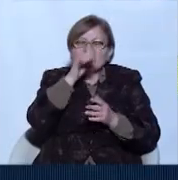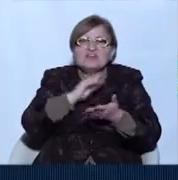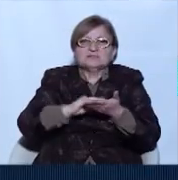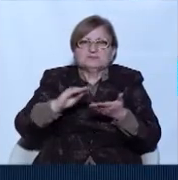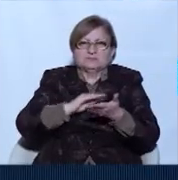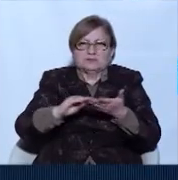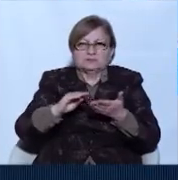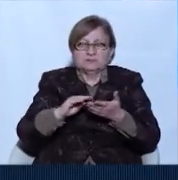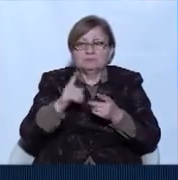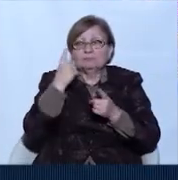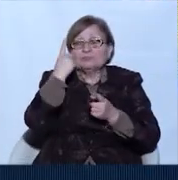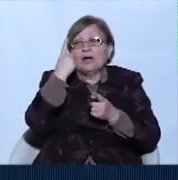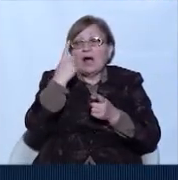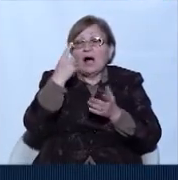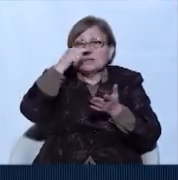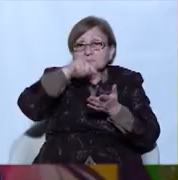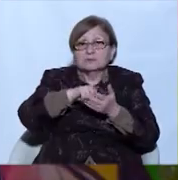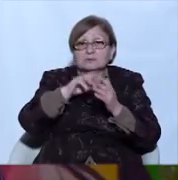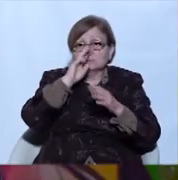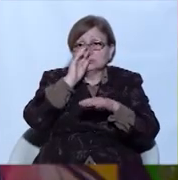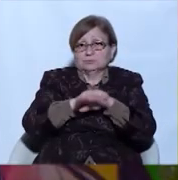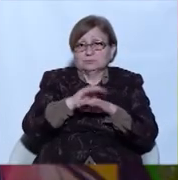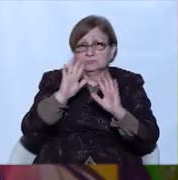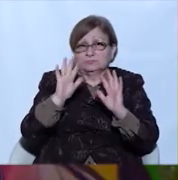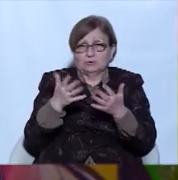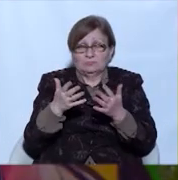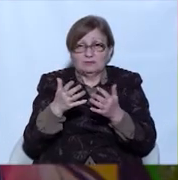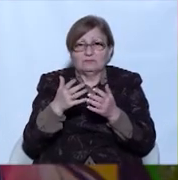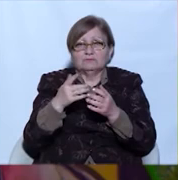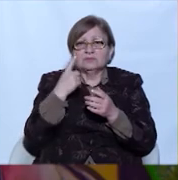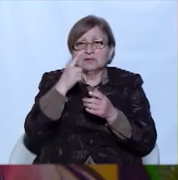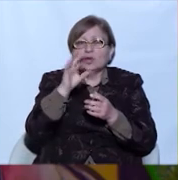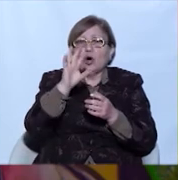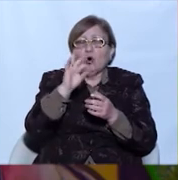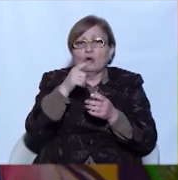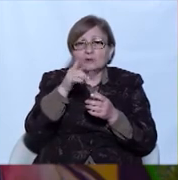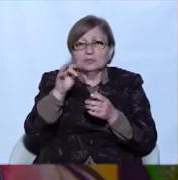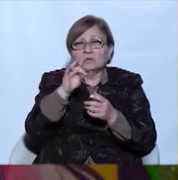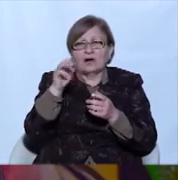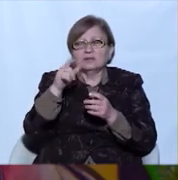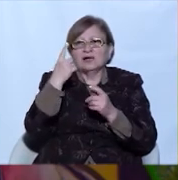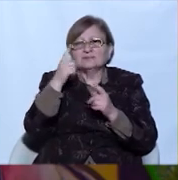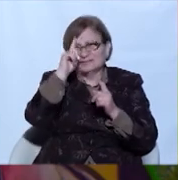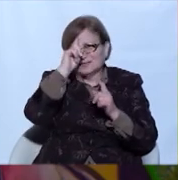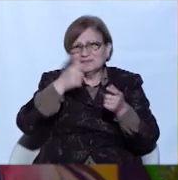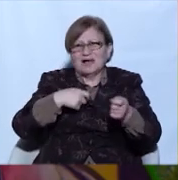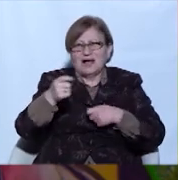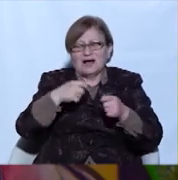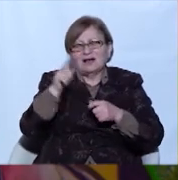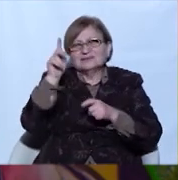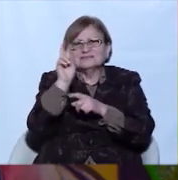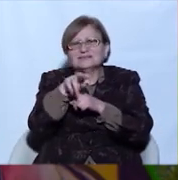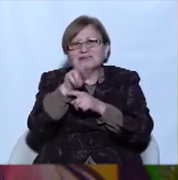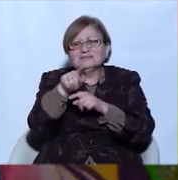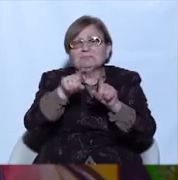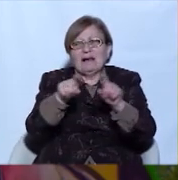აქ მას შველის ერთი უბრალო გამყიდველი ოგი რენი. ამ მაღაზიაში ხშირად მოდის ხოლმე სიგარების